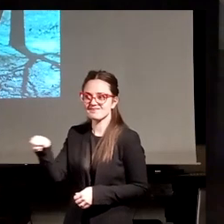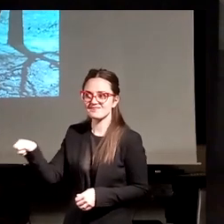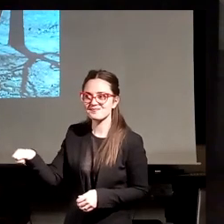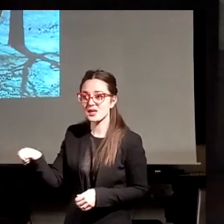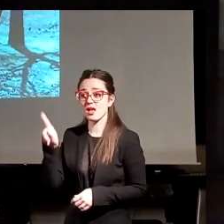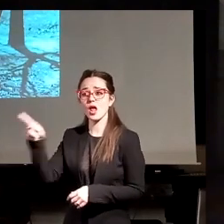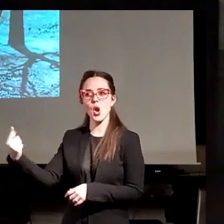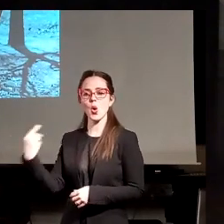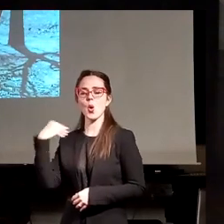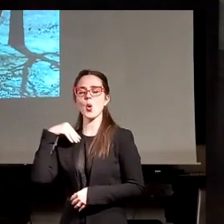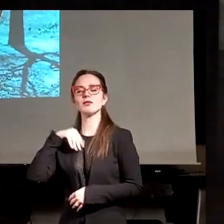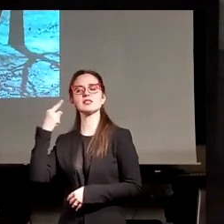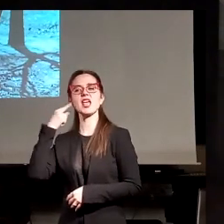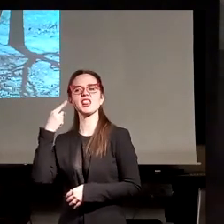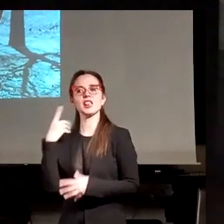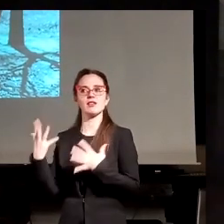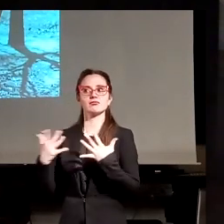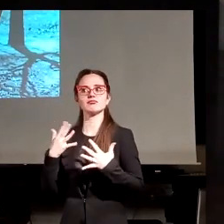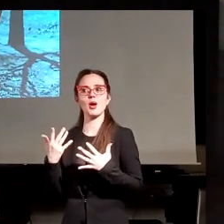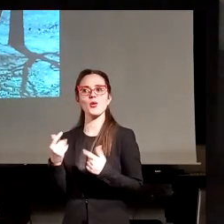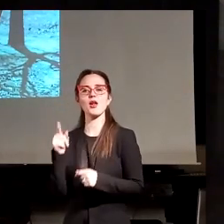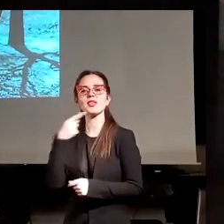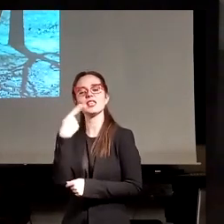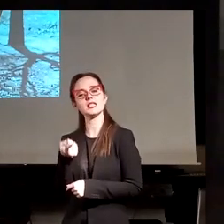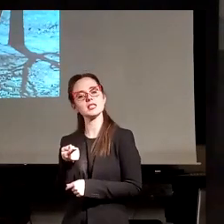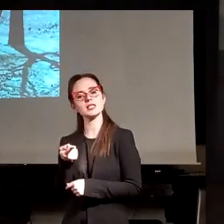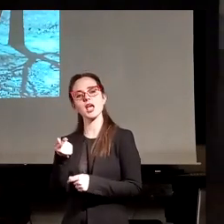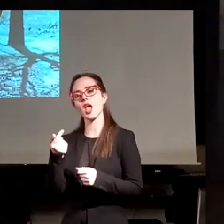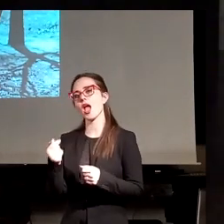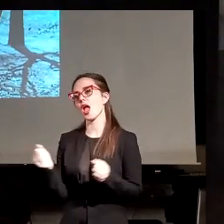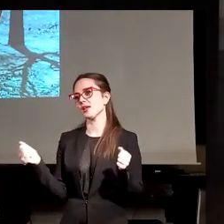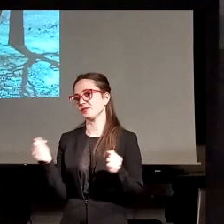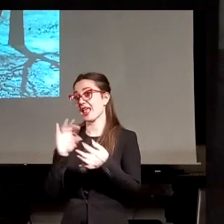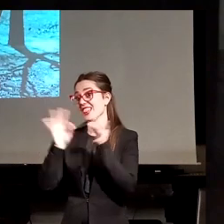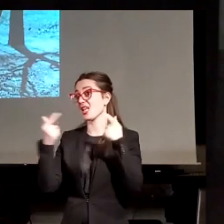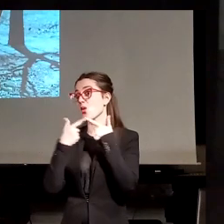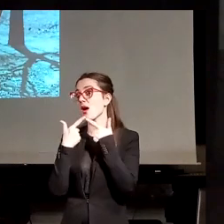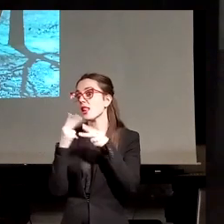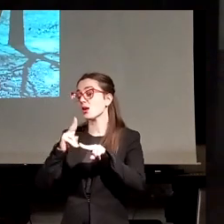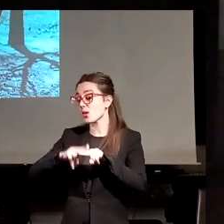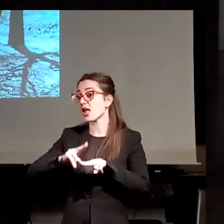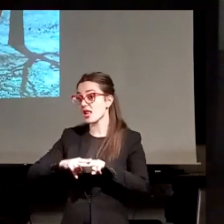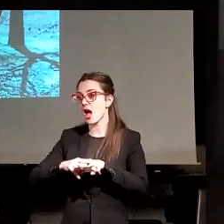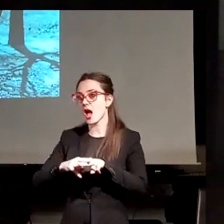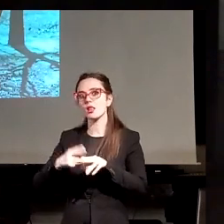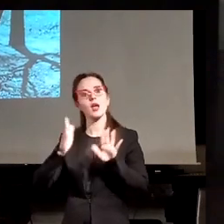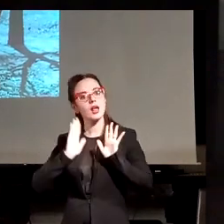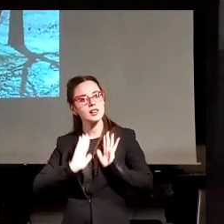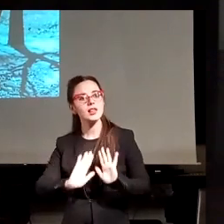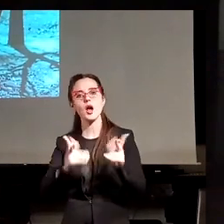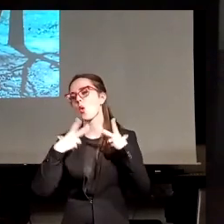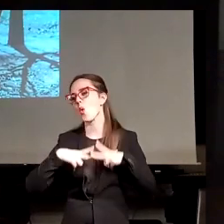quest esitazione e mi disse lasciate ogni speranza voi che va in italiano stavo già cadendo giù come